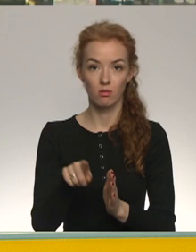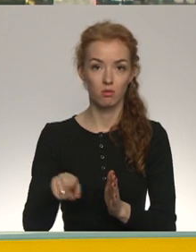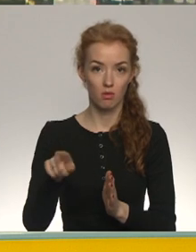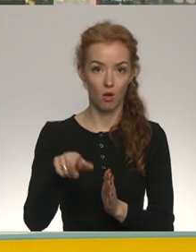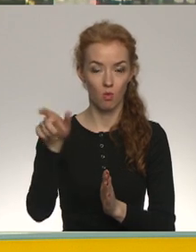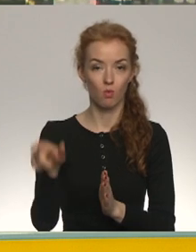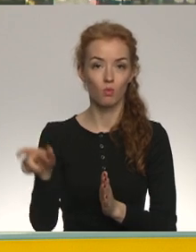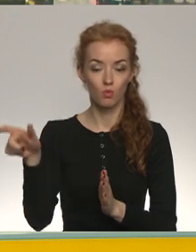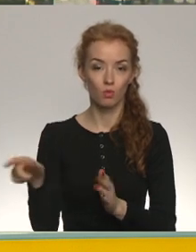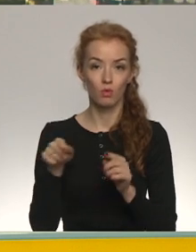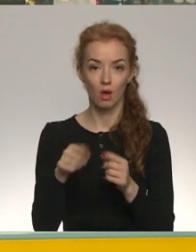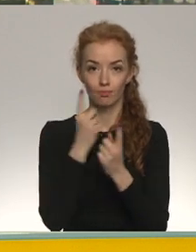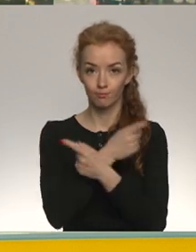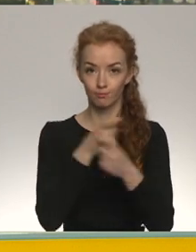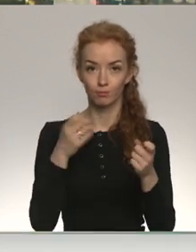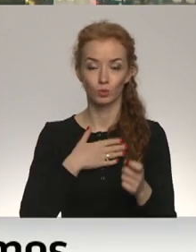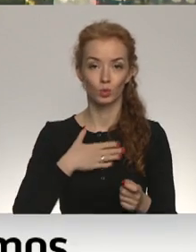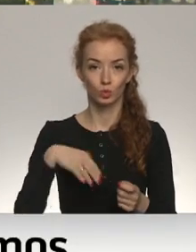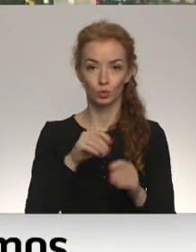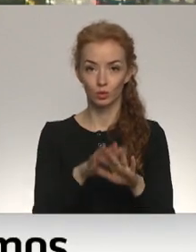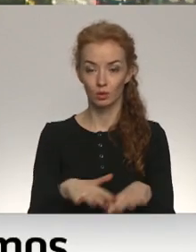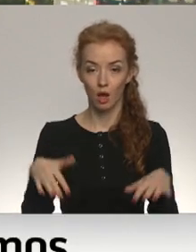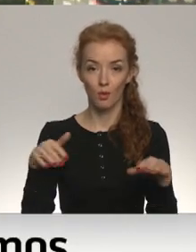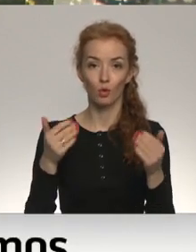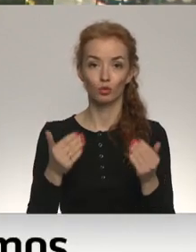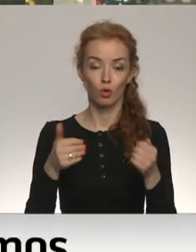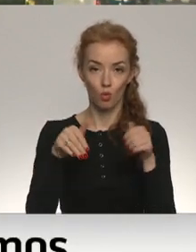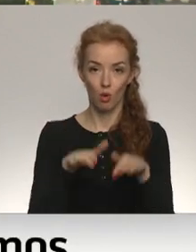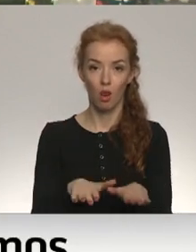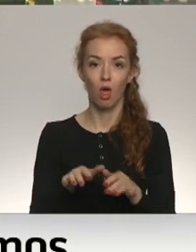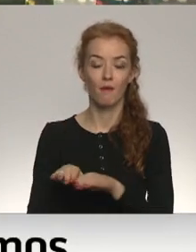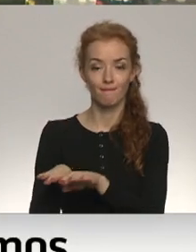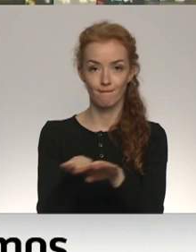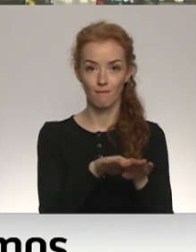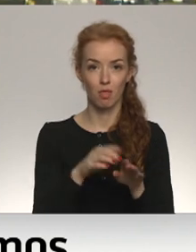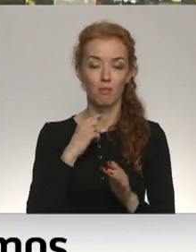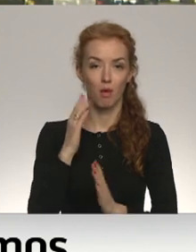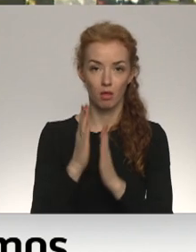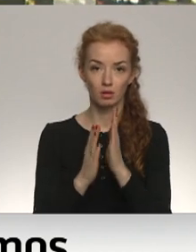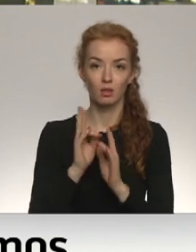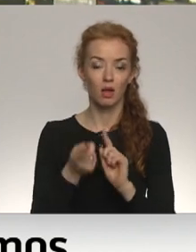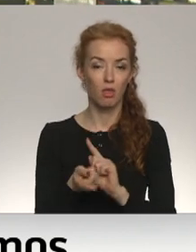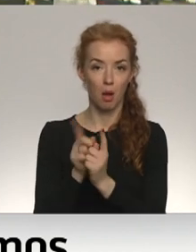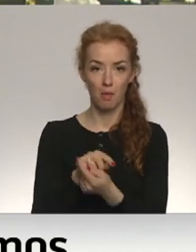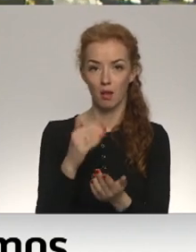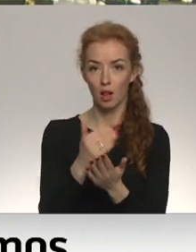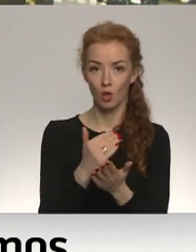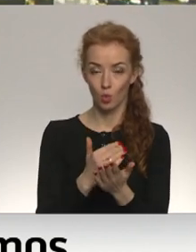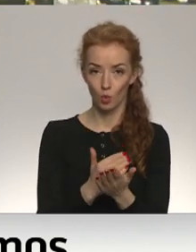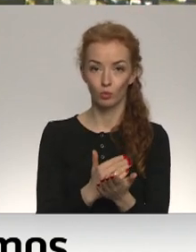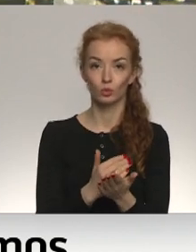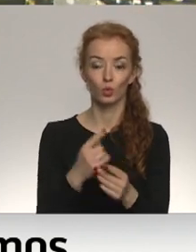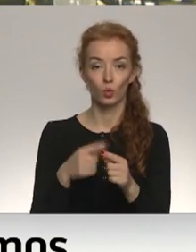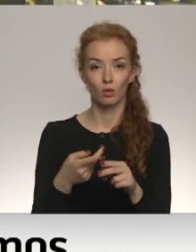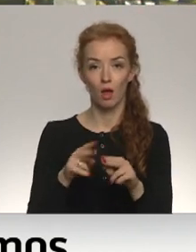paziņojusi šodien Saima, kopīgi pieņemot vienbalsīgi ziņojumu par to, kā arī veicot vairākas izmaiņas likumos, kas nosaka,